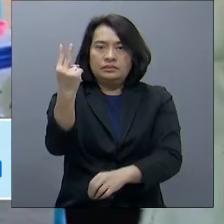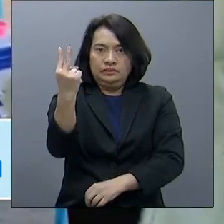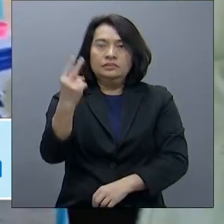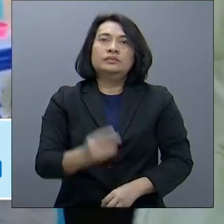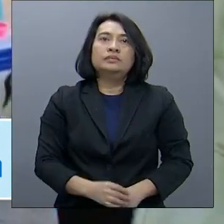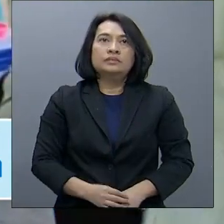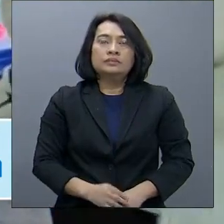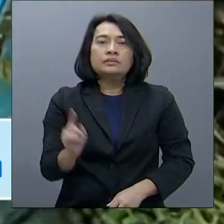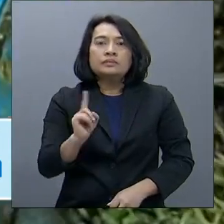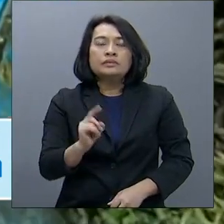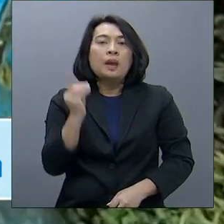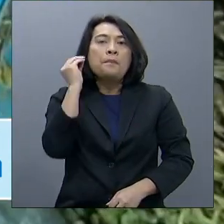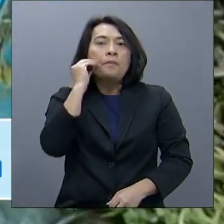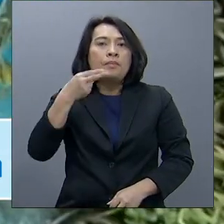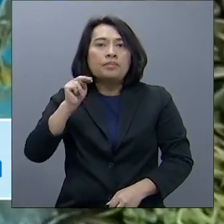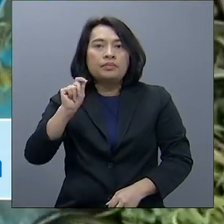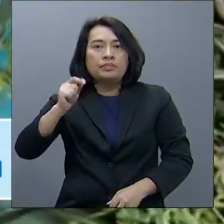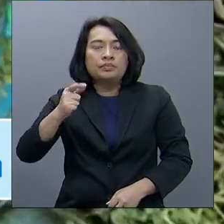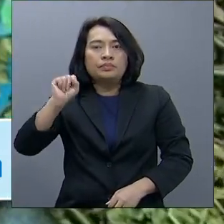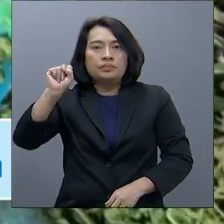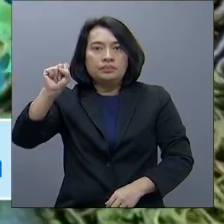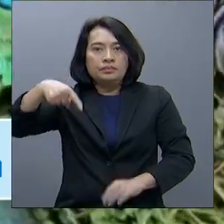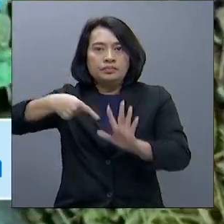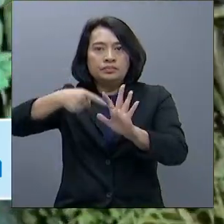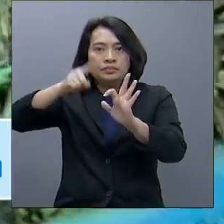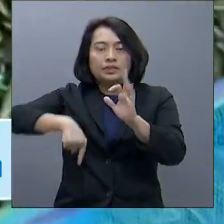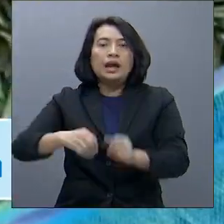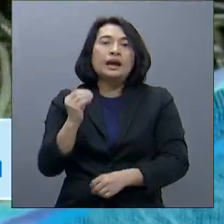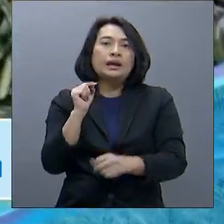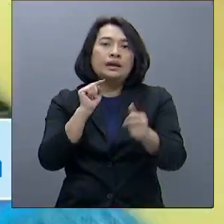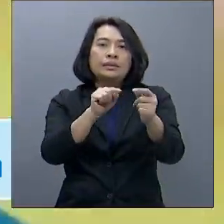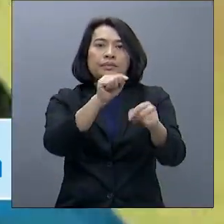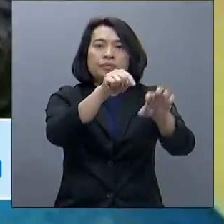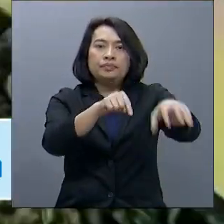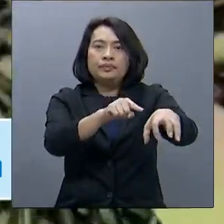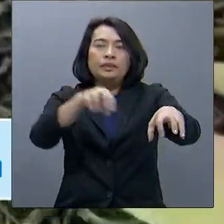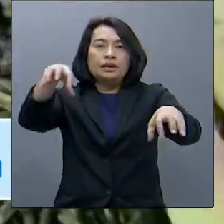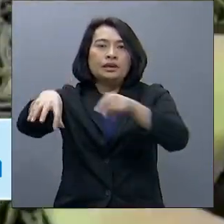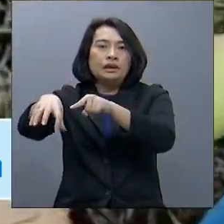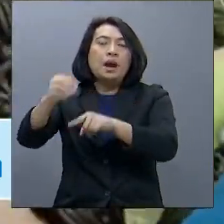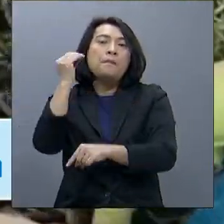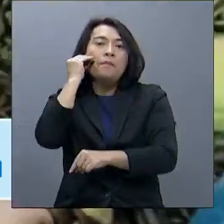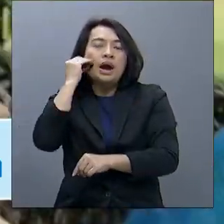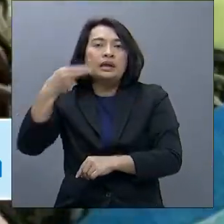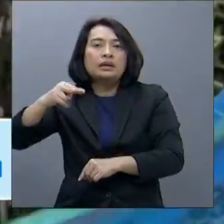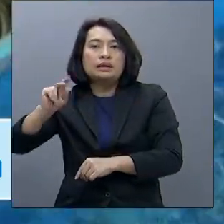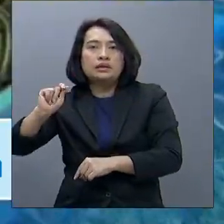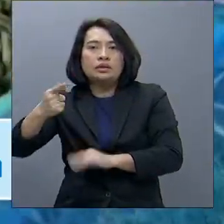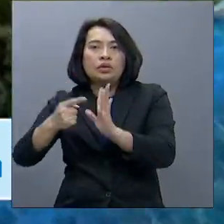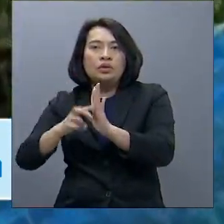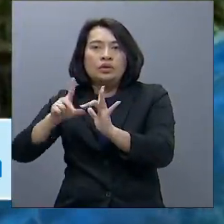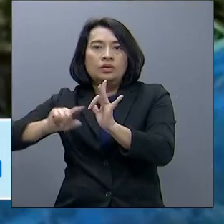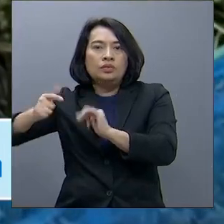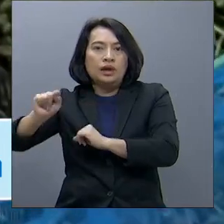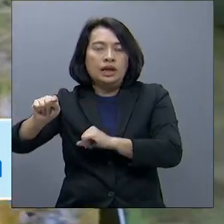แห่งเนี่ยอยู่ที่บ้านหนองเศร้าค่ะและบ้านหนองแวงตำบลเกษตรวิสัยถูกร้องเรียนค่ะให้ผู้ที่เกี่ยวข้องทำการตรว